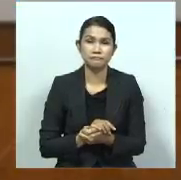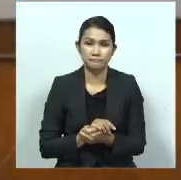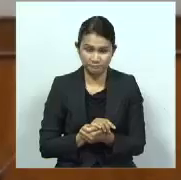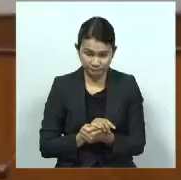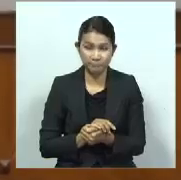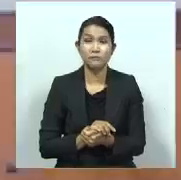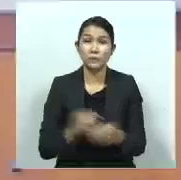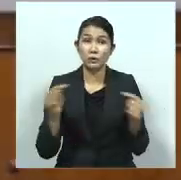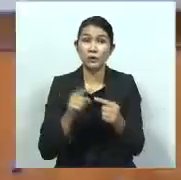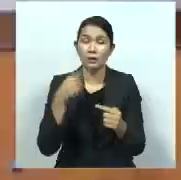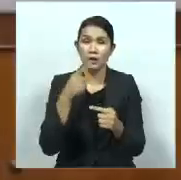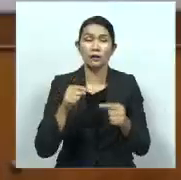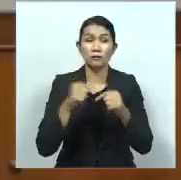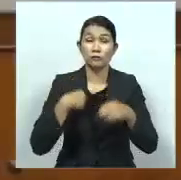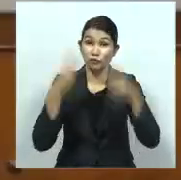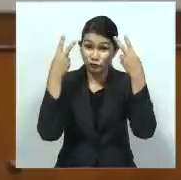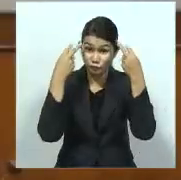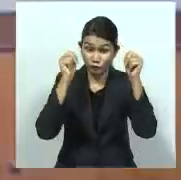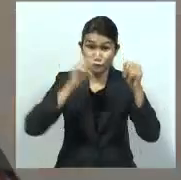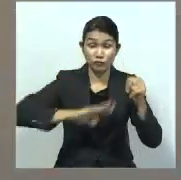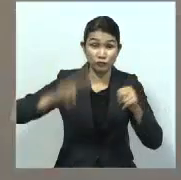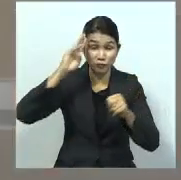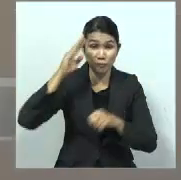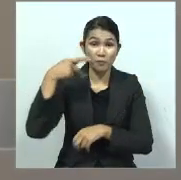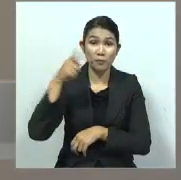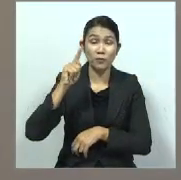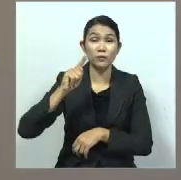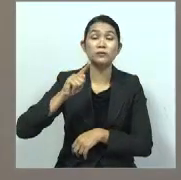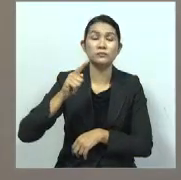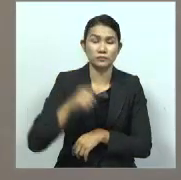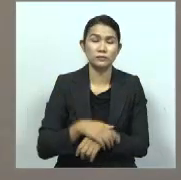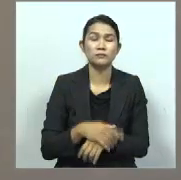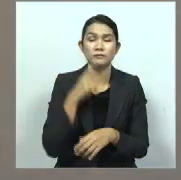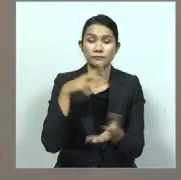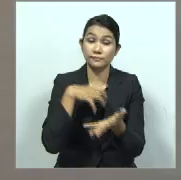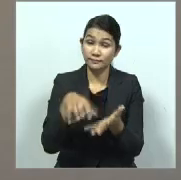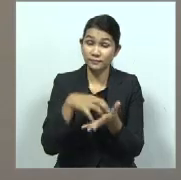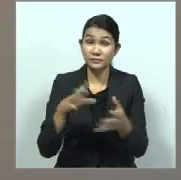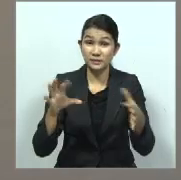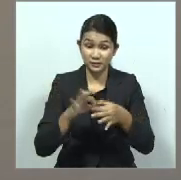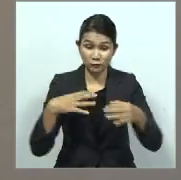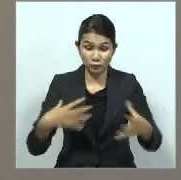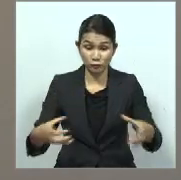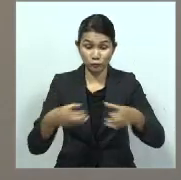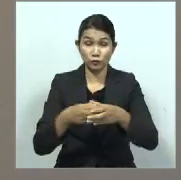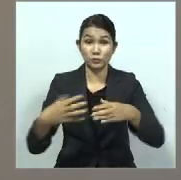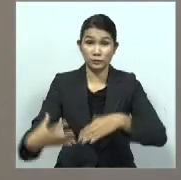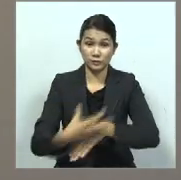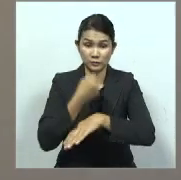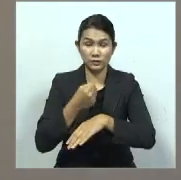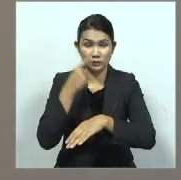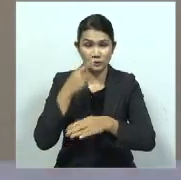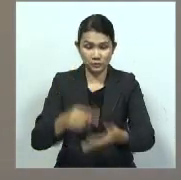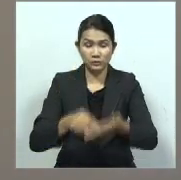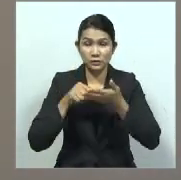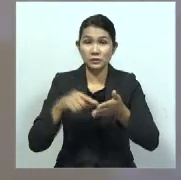ฝากฝั่งของพลเอกประยุทธ์จันทร์โอชานายกรัฐมนตรีบอกว่าการที่พรรคการเมืองยื่นเงื่อนไขการแก้รั